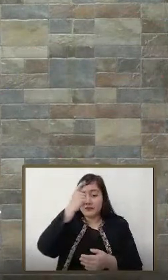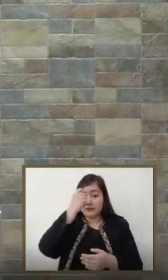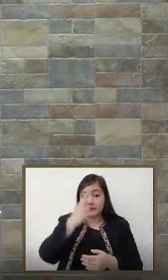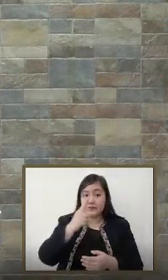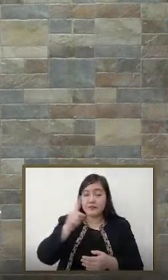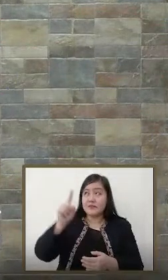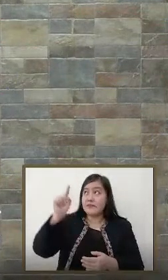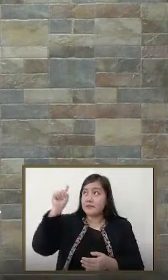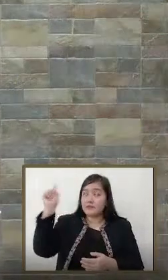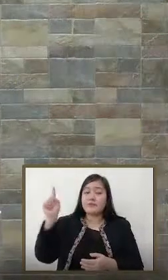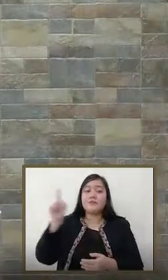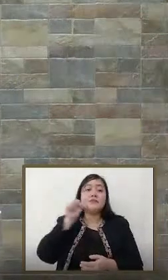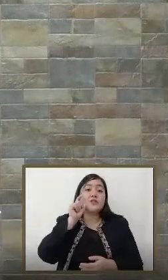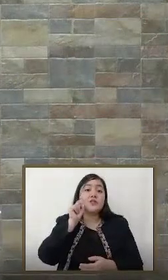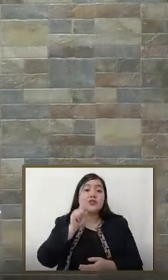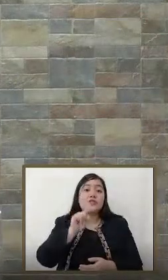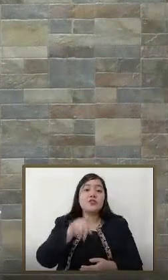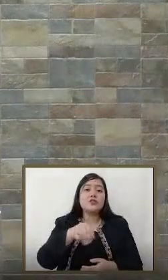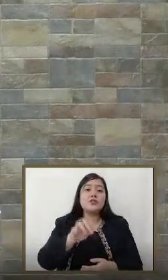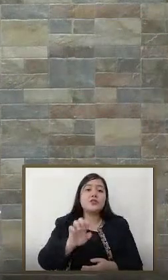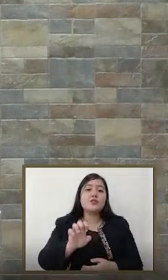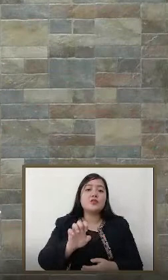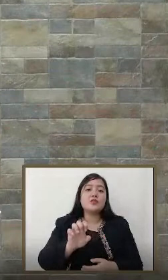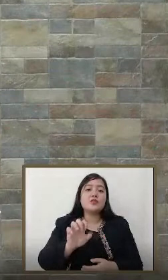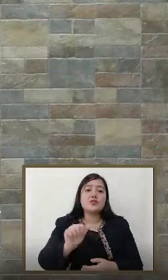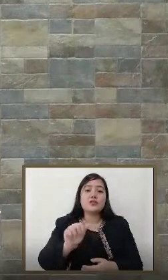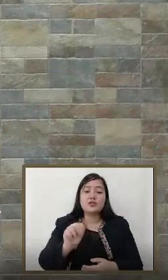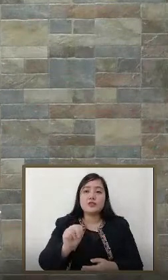si Jenny, nakikita ko yan. Jenny, yan, saan ka?